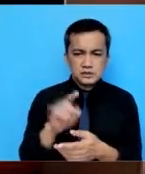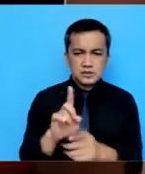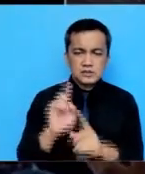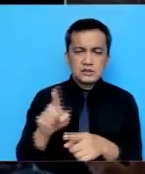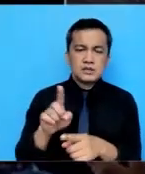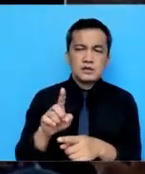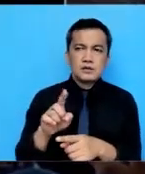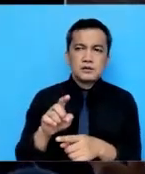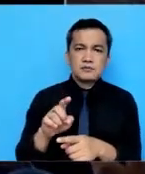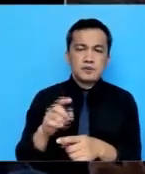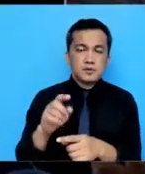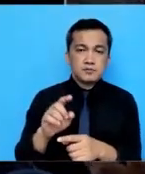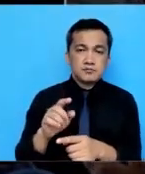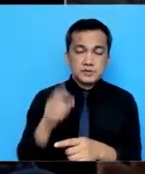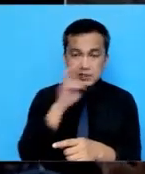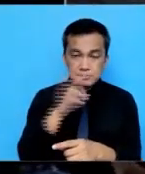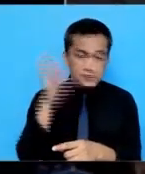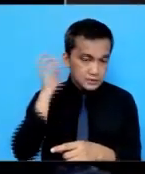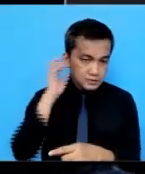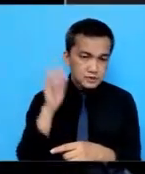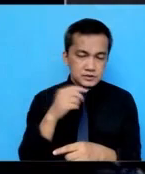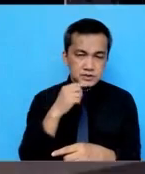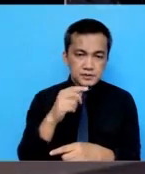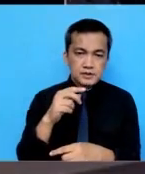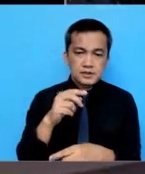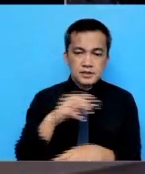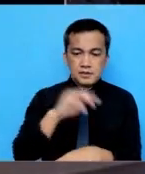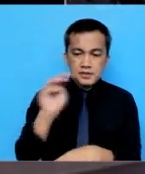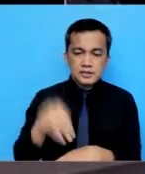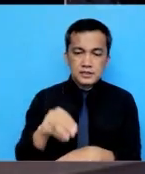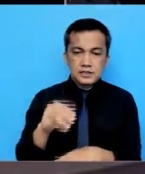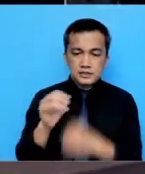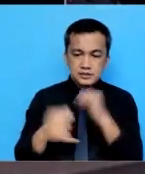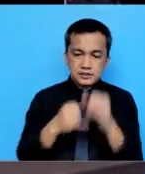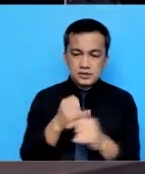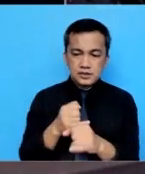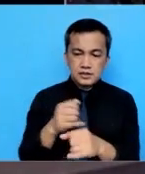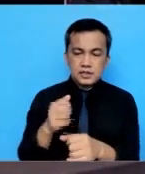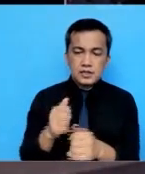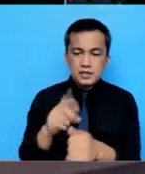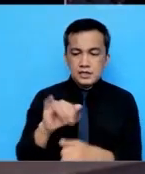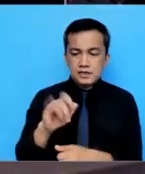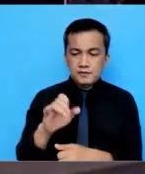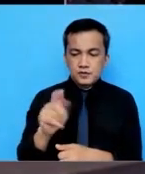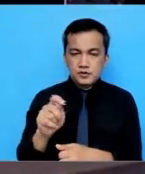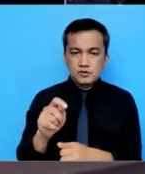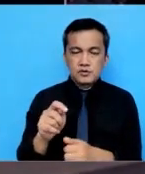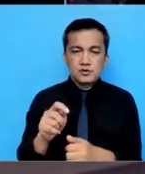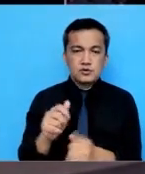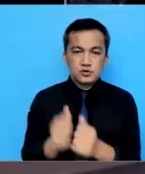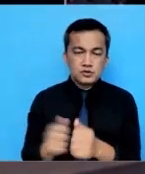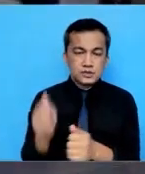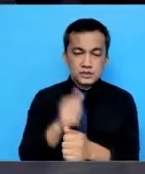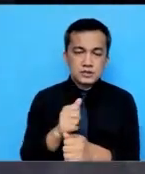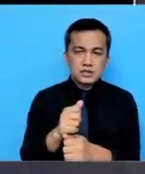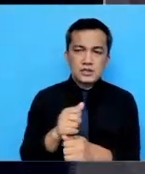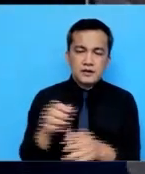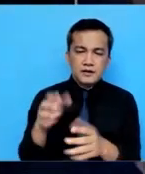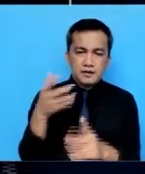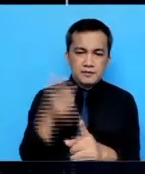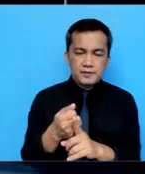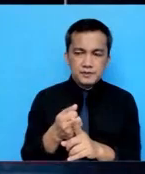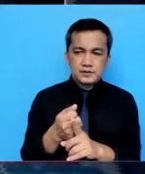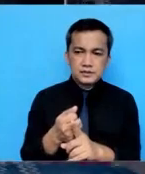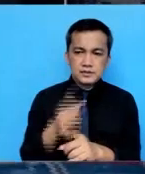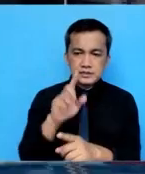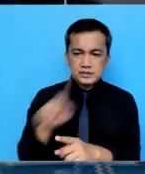at Mindanao. Sabi ng Manila International Airport Authority, epekto pa rin ito ng mga delay at cancellation dahil sa bagyong Paeng. Sa tansya